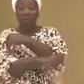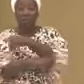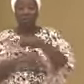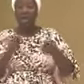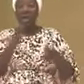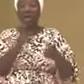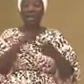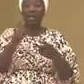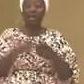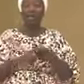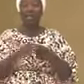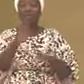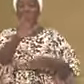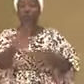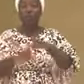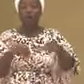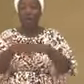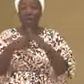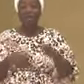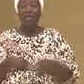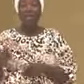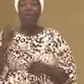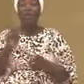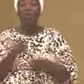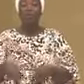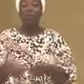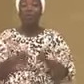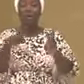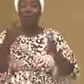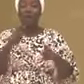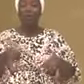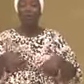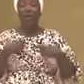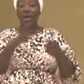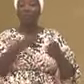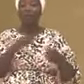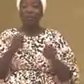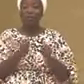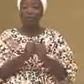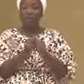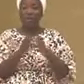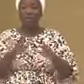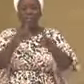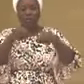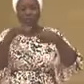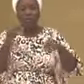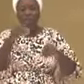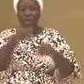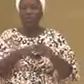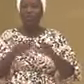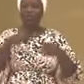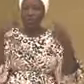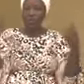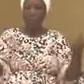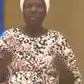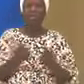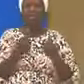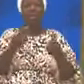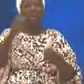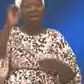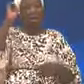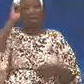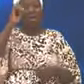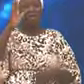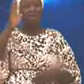suit les préceptes qui donne la vie sakho m l'iniquité il vivra